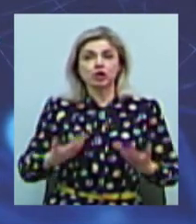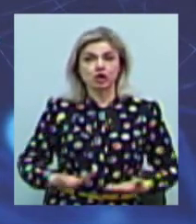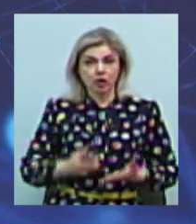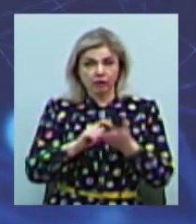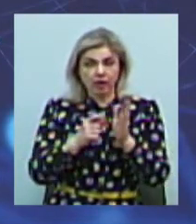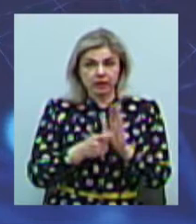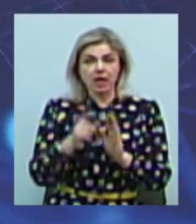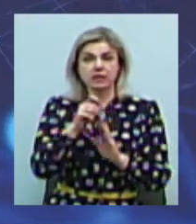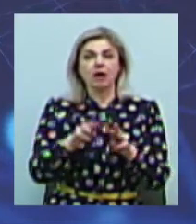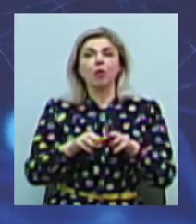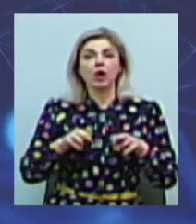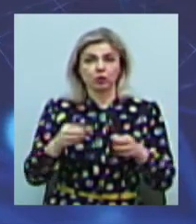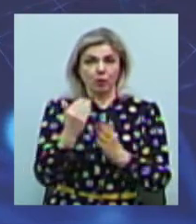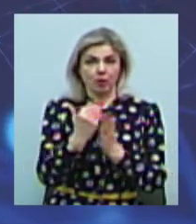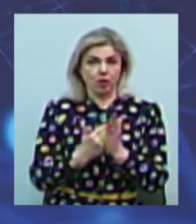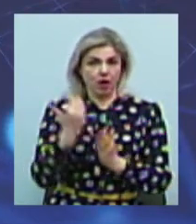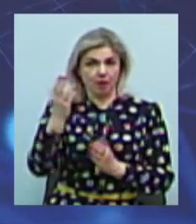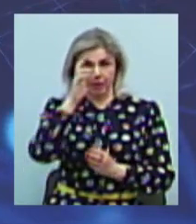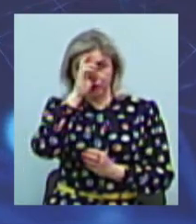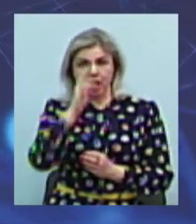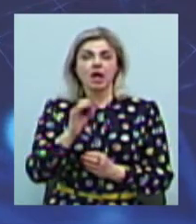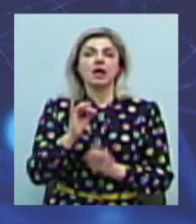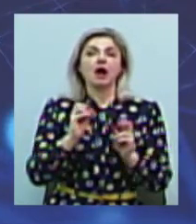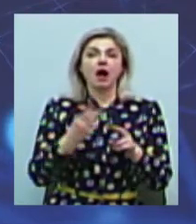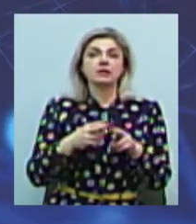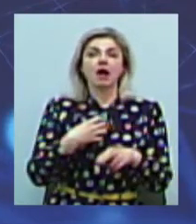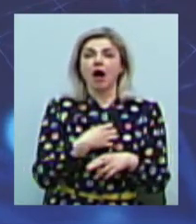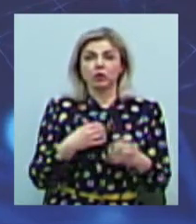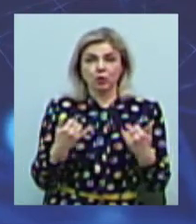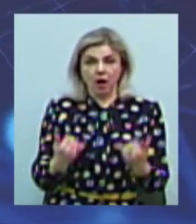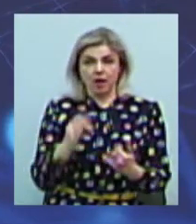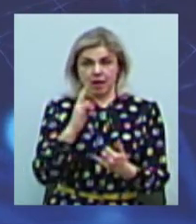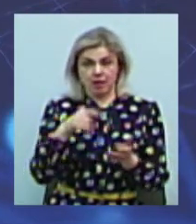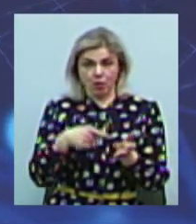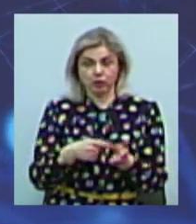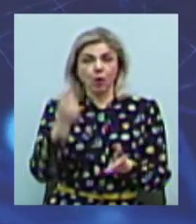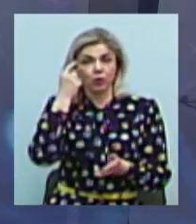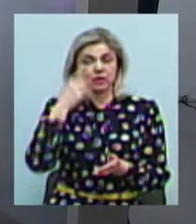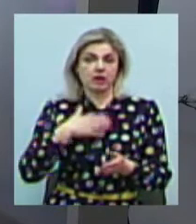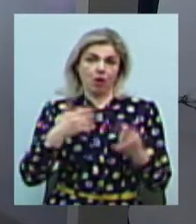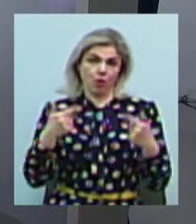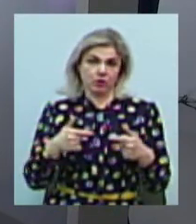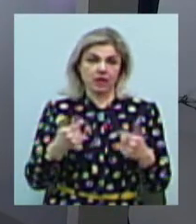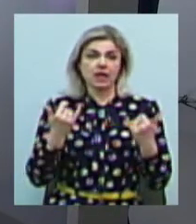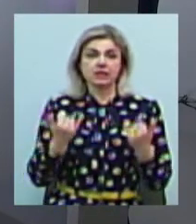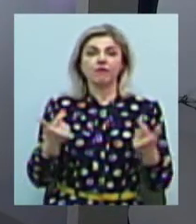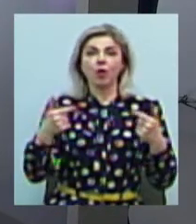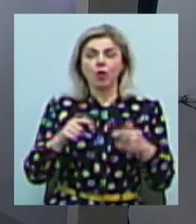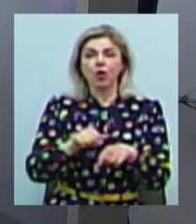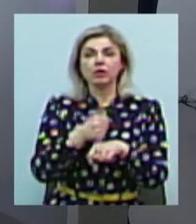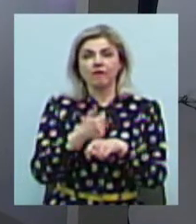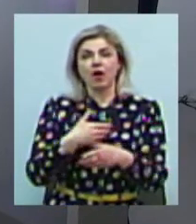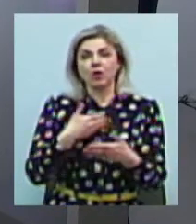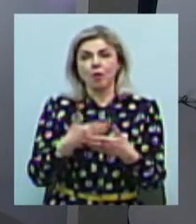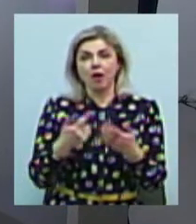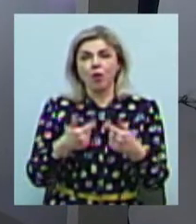Наскільки житлова проблема актуальна для ВПО на Миколаївщині, дізнаємось у нашого спікера. Сьогодні в студії голова громадської